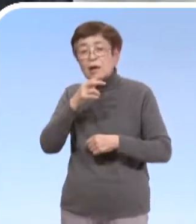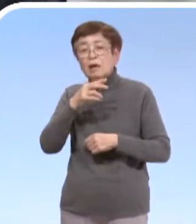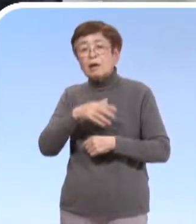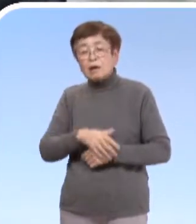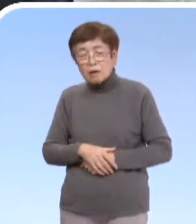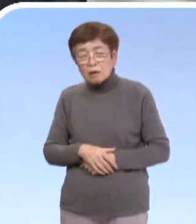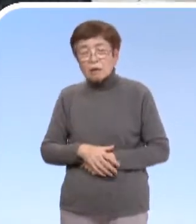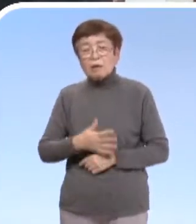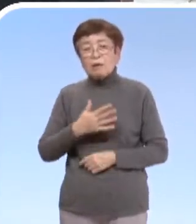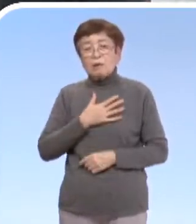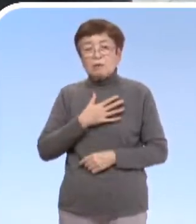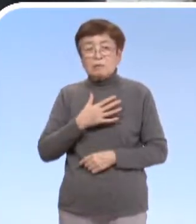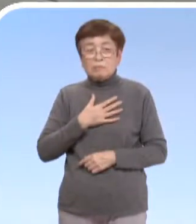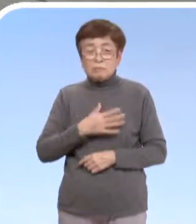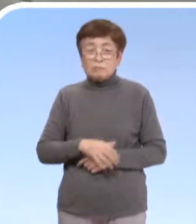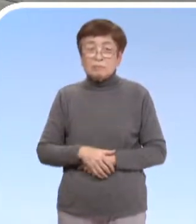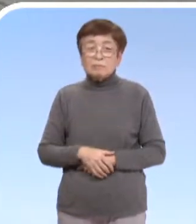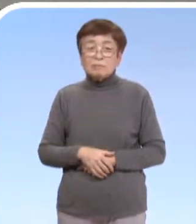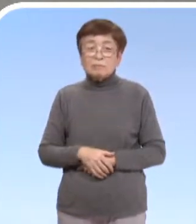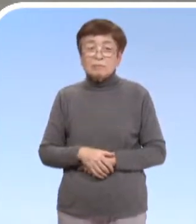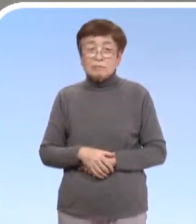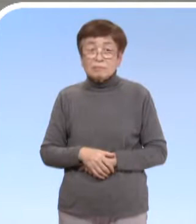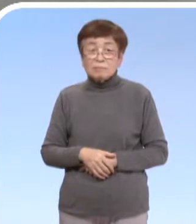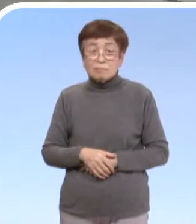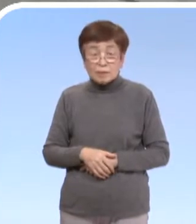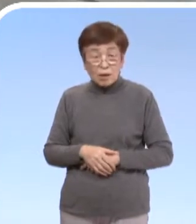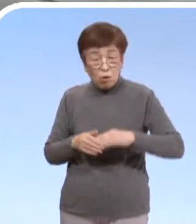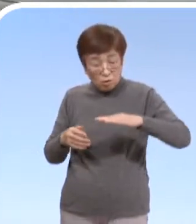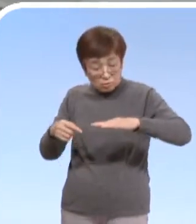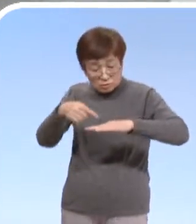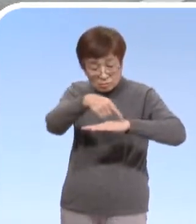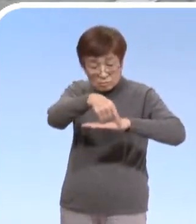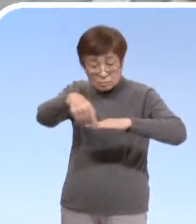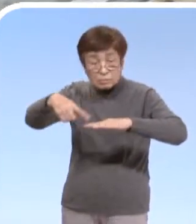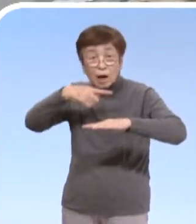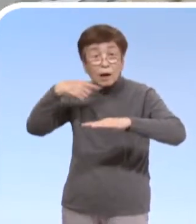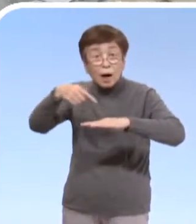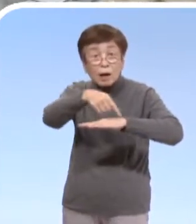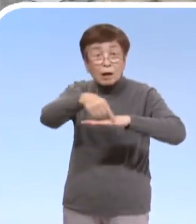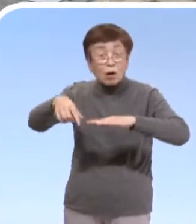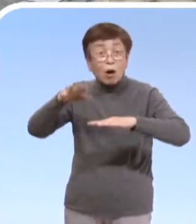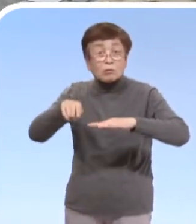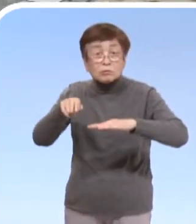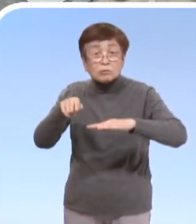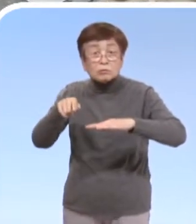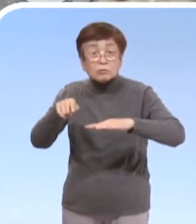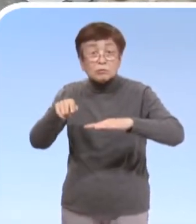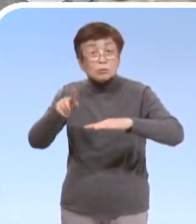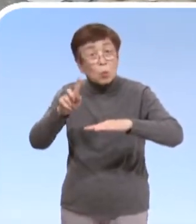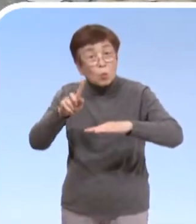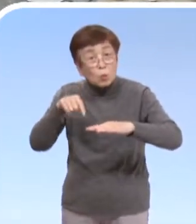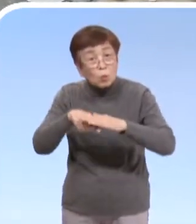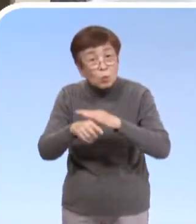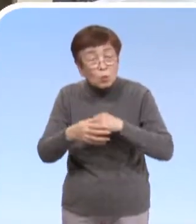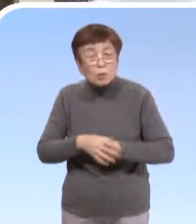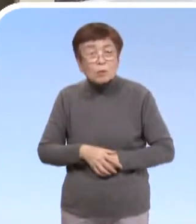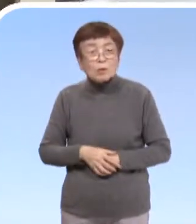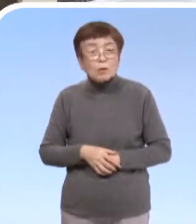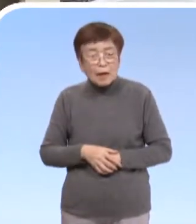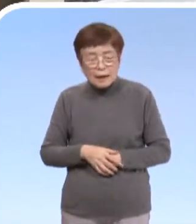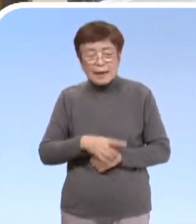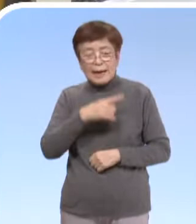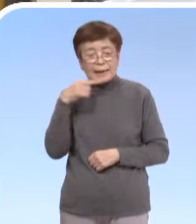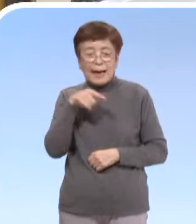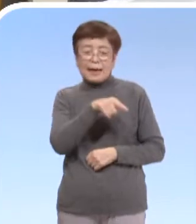ね。 ああ、なるほど。 ホームの端をなぞるように書かれた赤色のラインにも、 視覚的